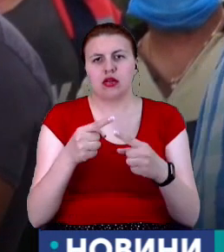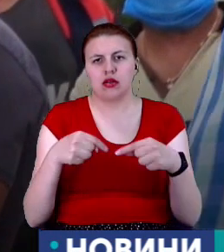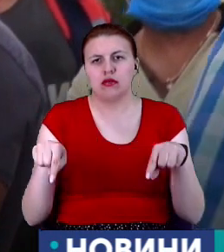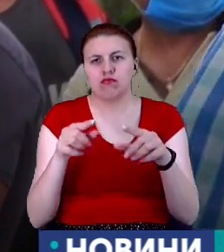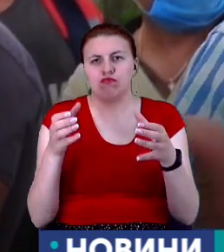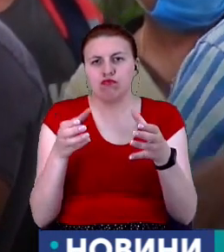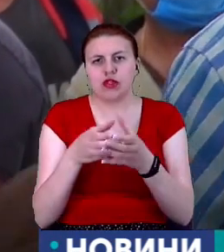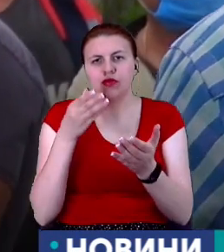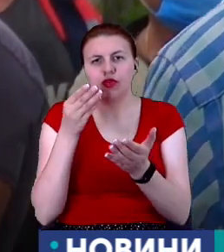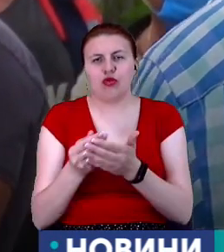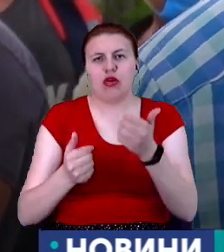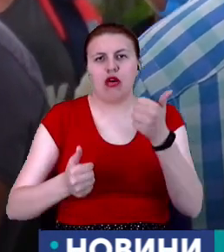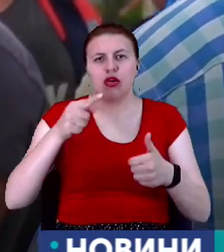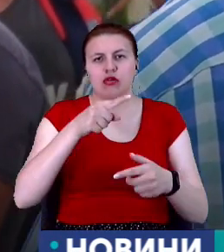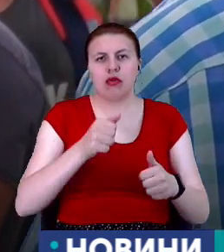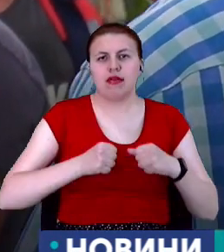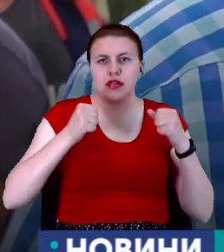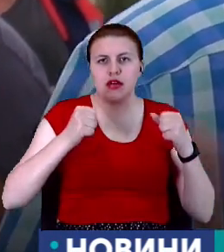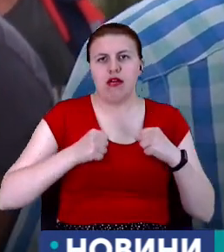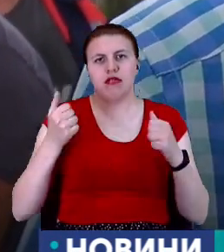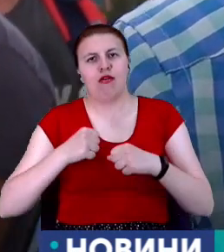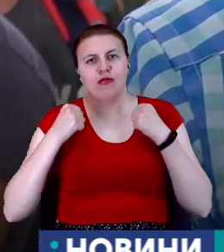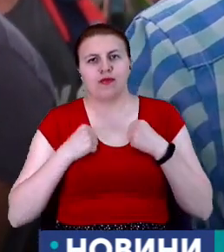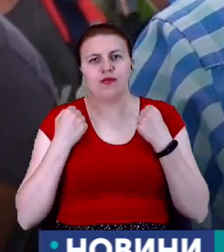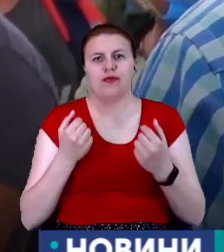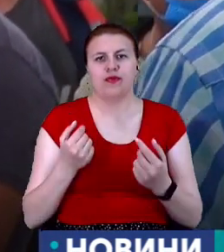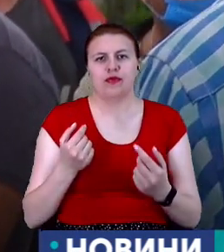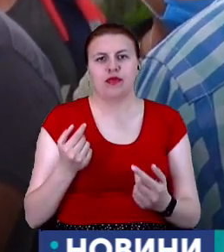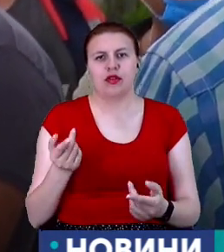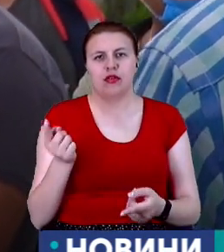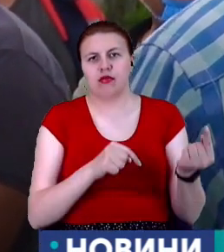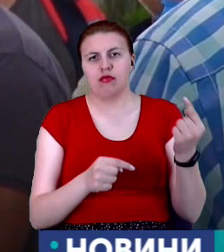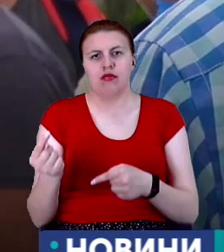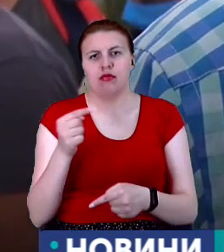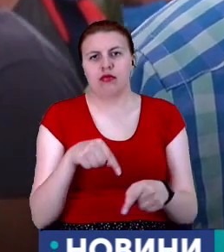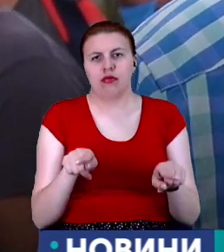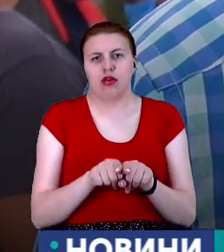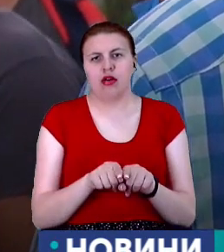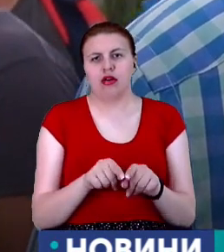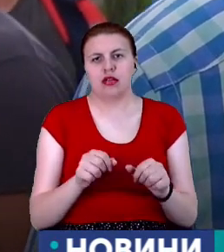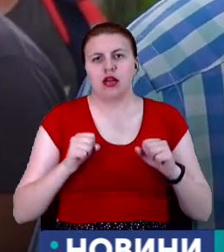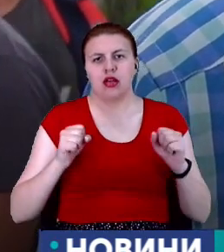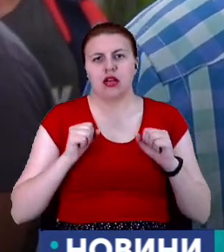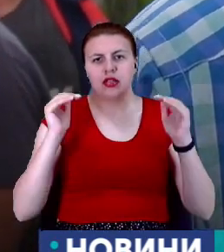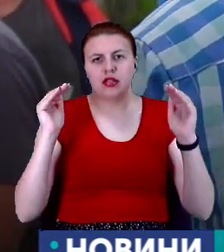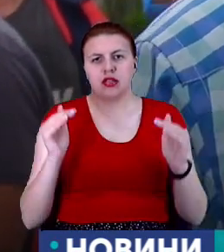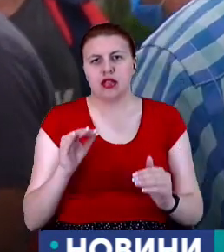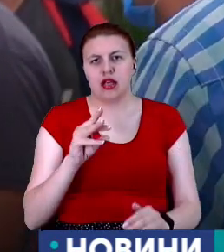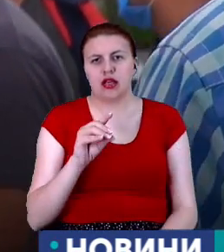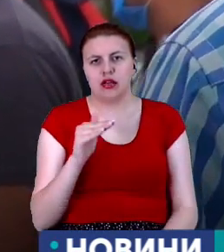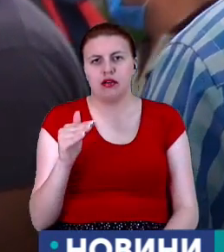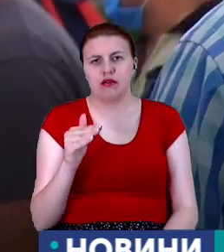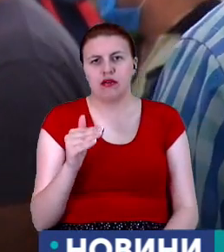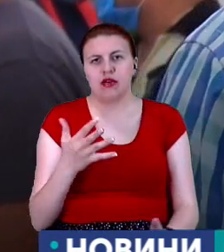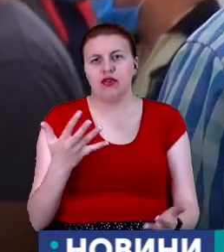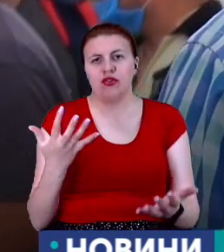эти старались работать лучше, чем те. И наоборот, старались снизить тариф. В конечном итоге выиграют все,